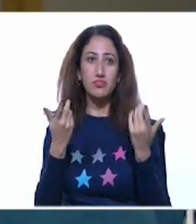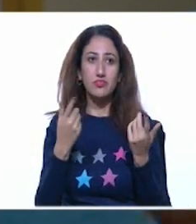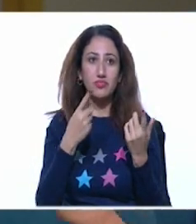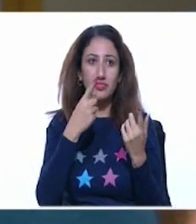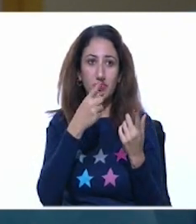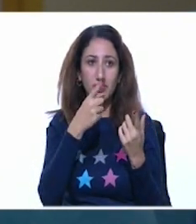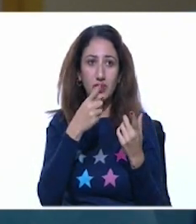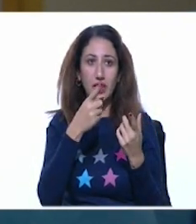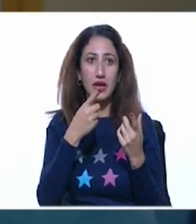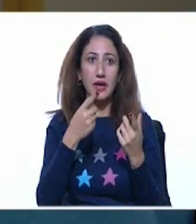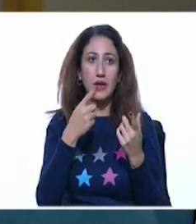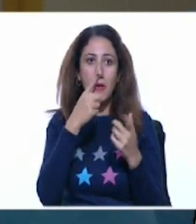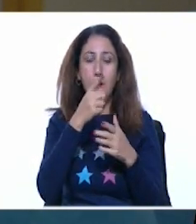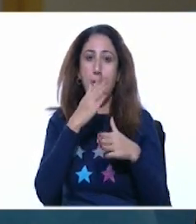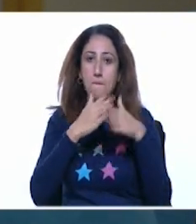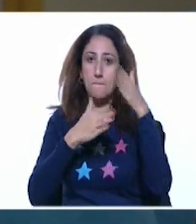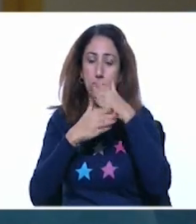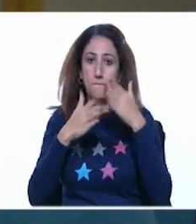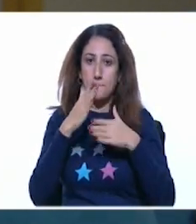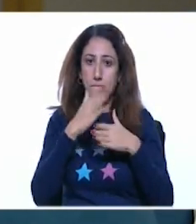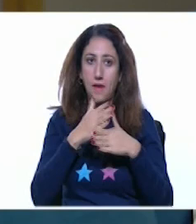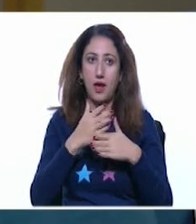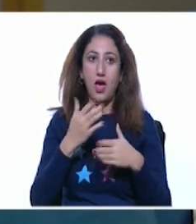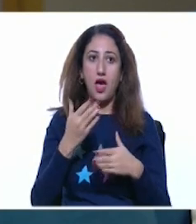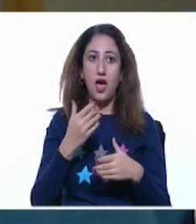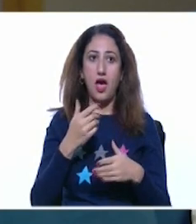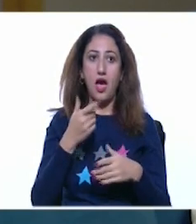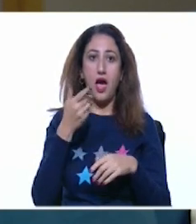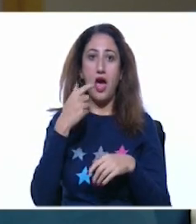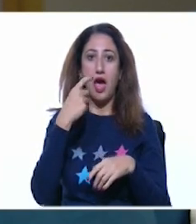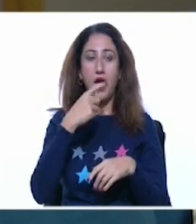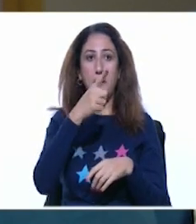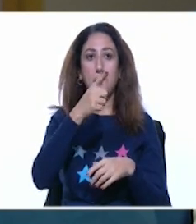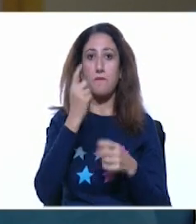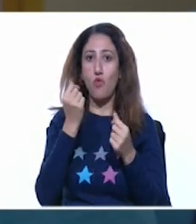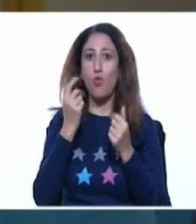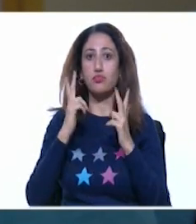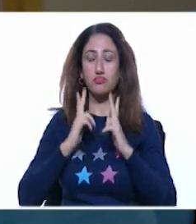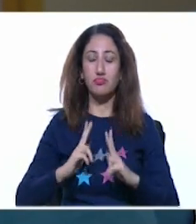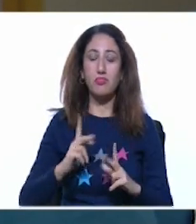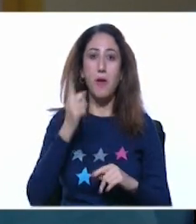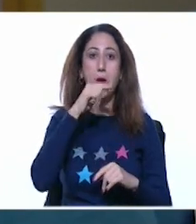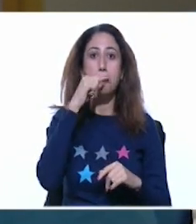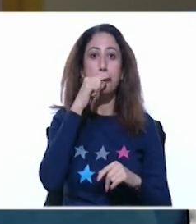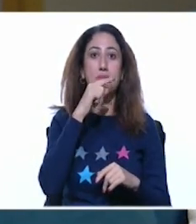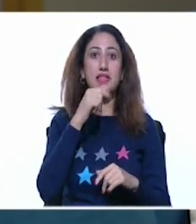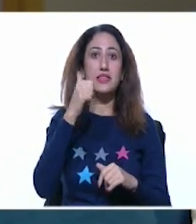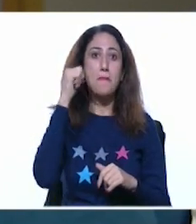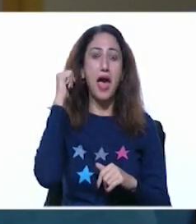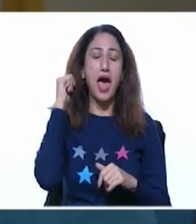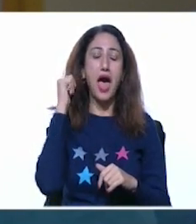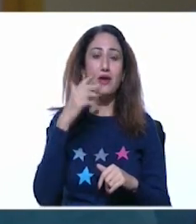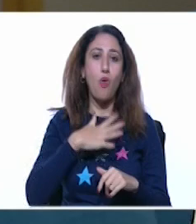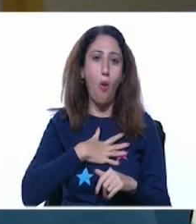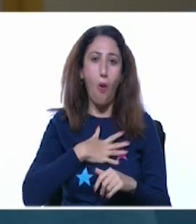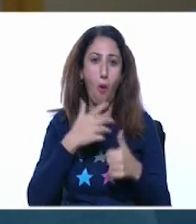شارح الحكايه ان هو اللي بنى حياته، فلقى الحب الاولاني بتاع الكليه قدامه فضعف عادي، كل ما